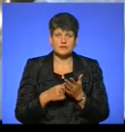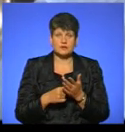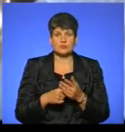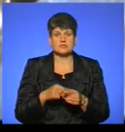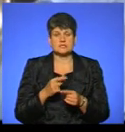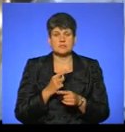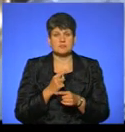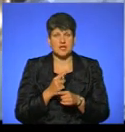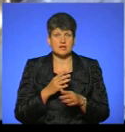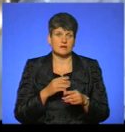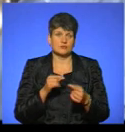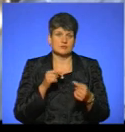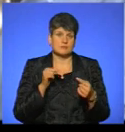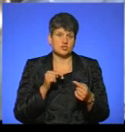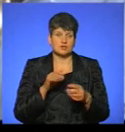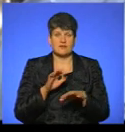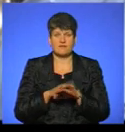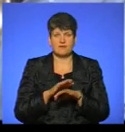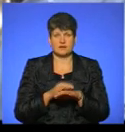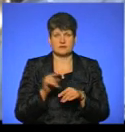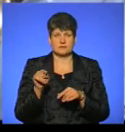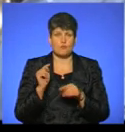попадання туди тої барди. По землі так само взяли